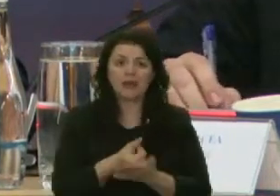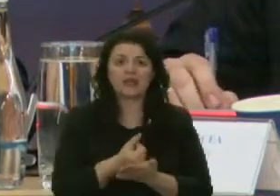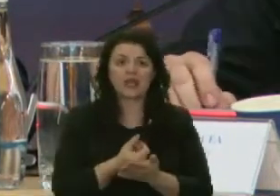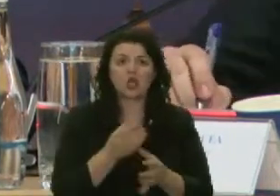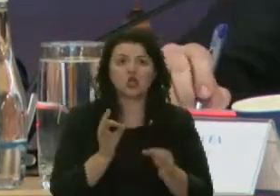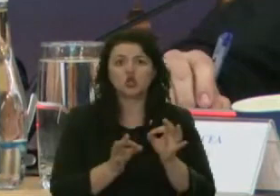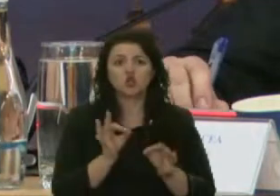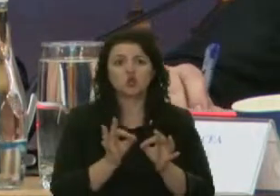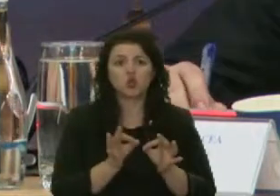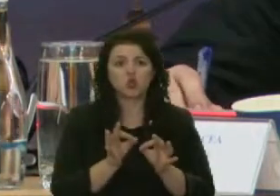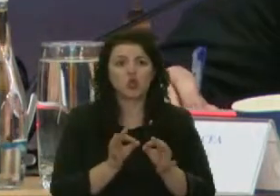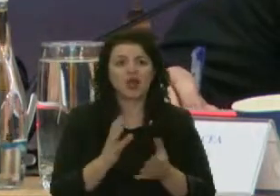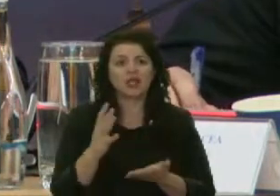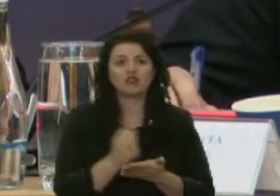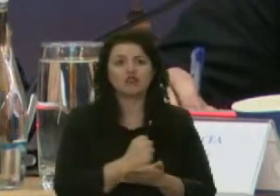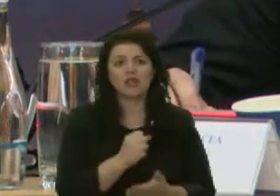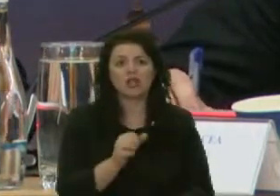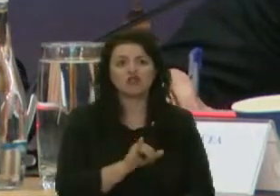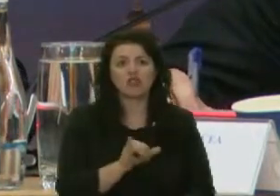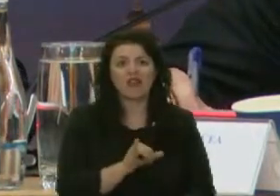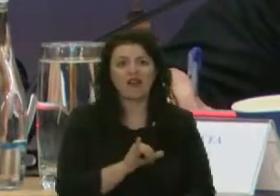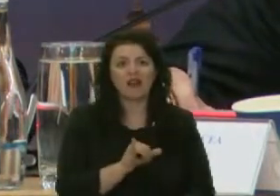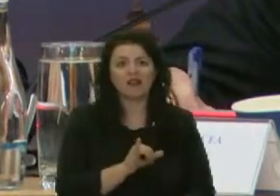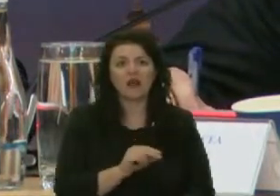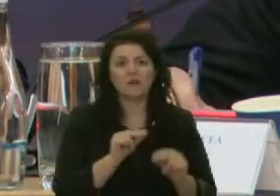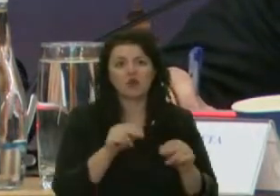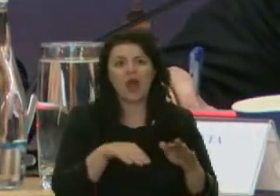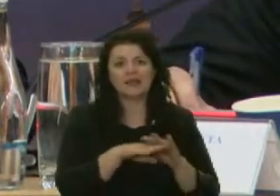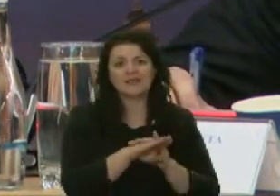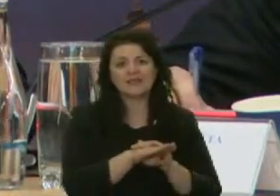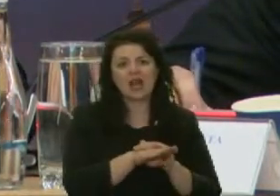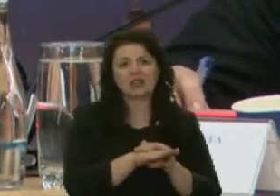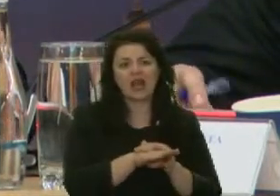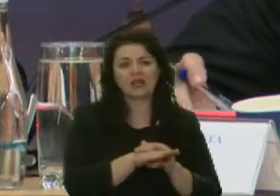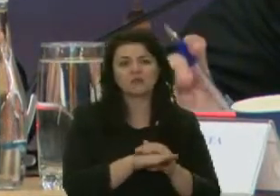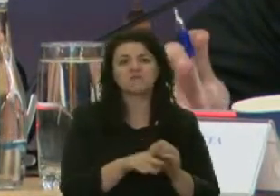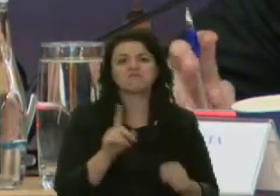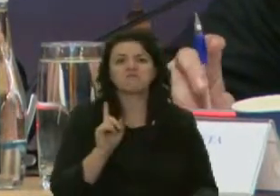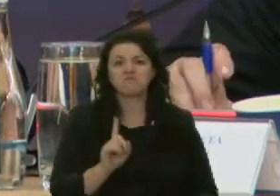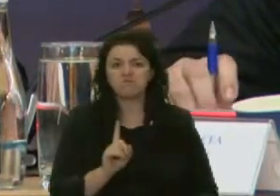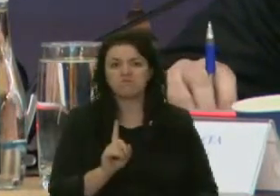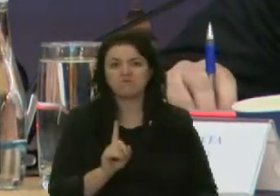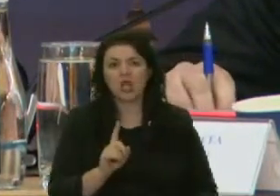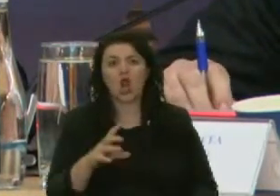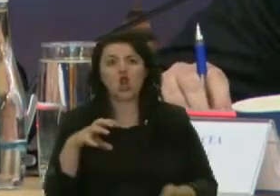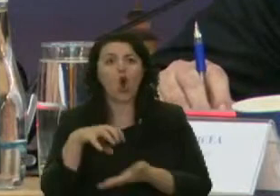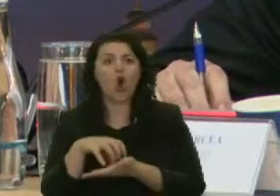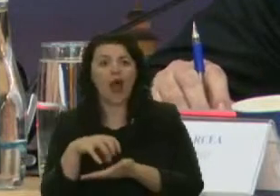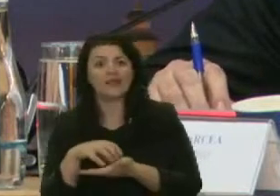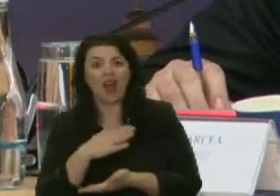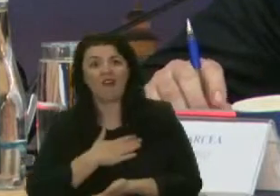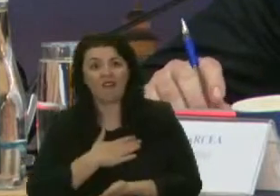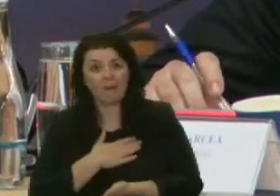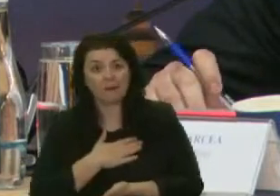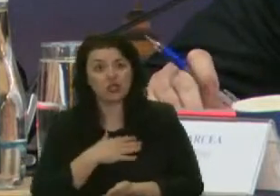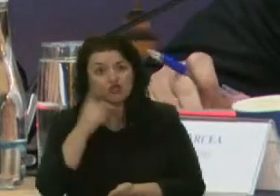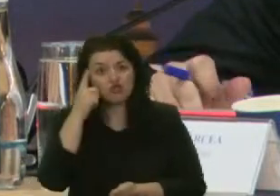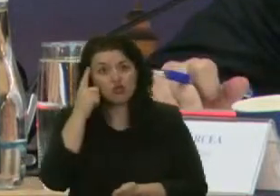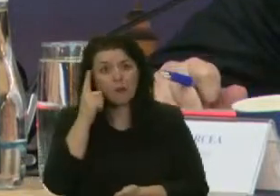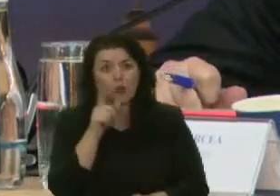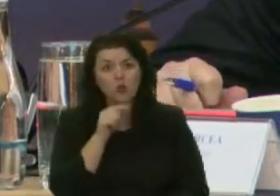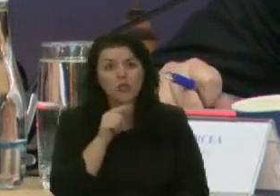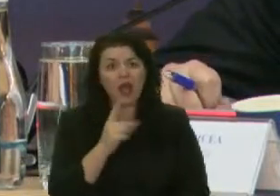studiul de fezabilitate să mai câștige cineva niște bani și să punem un la sertar dar atâta vreme cât locația deja o avem știm unde